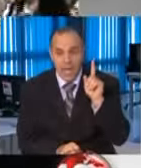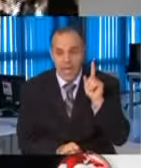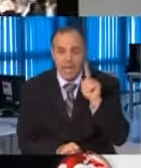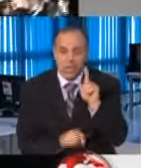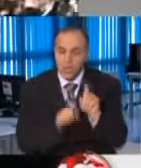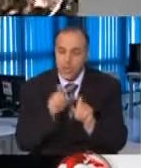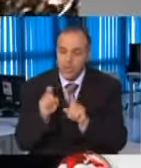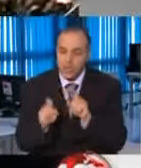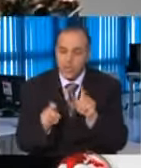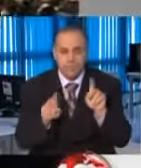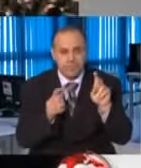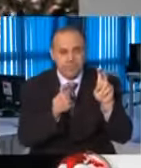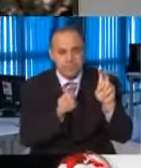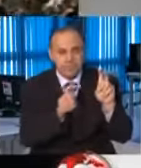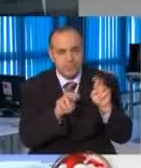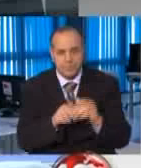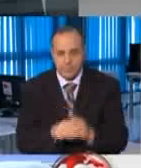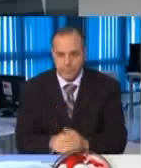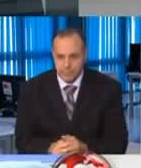الأسئلة ظلت عالقة.